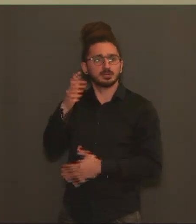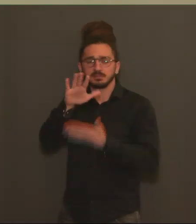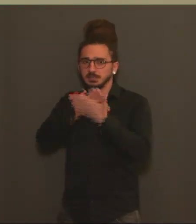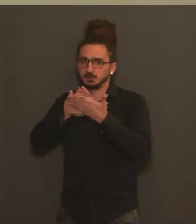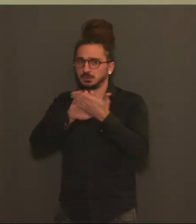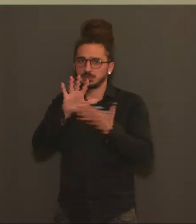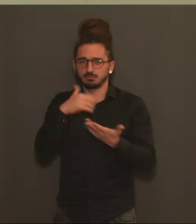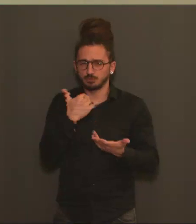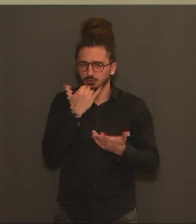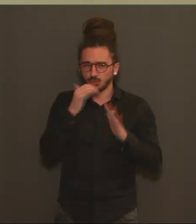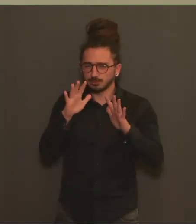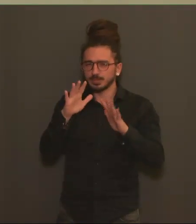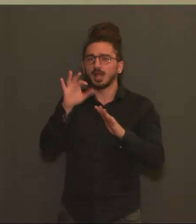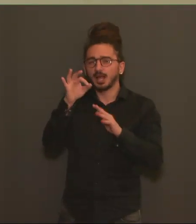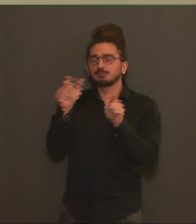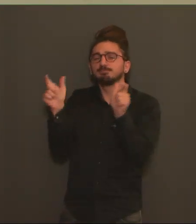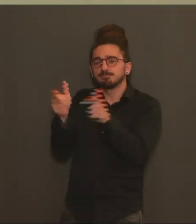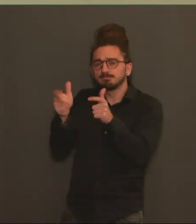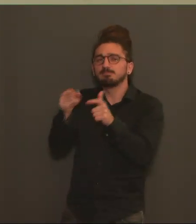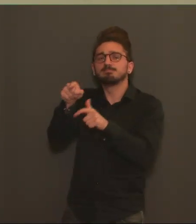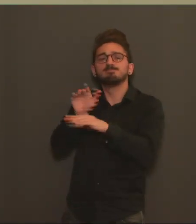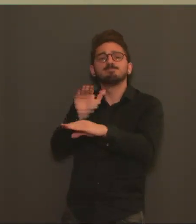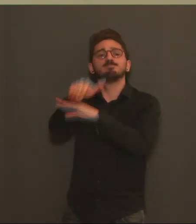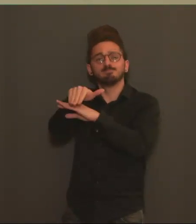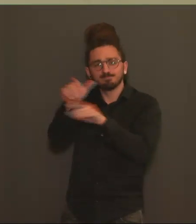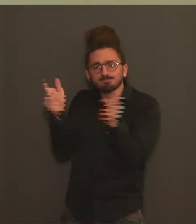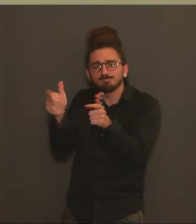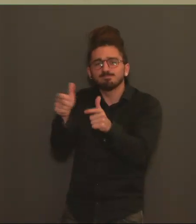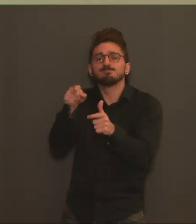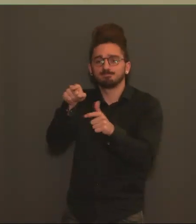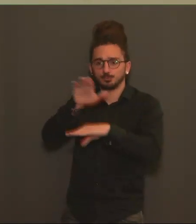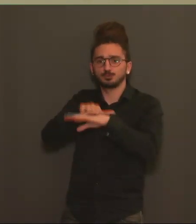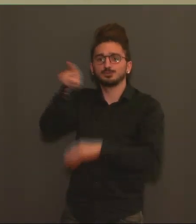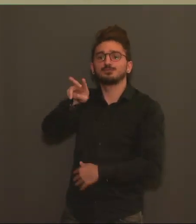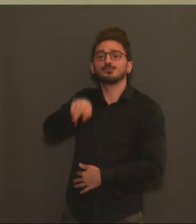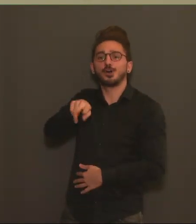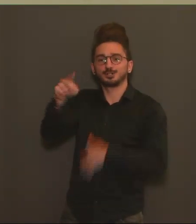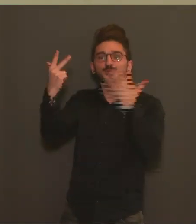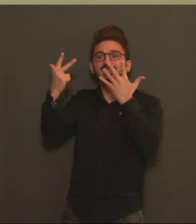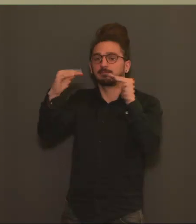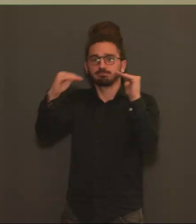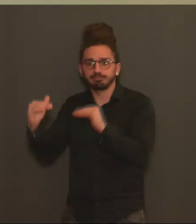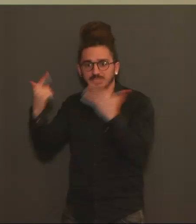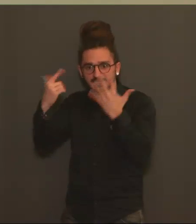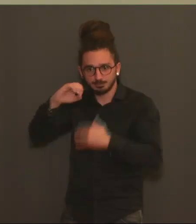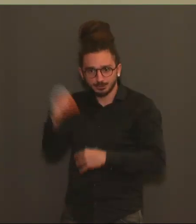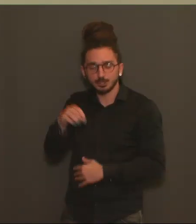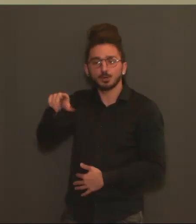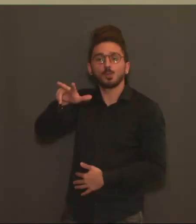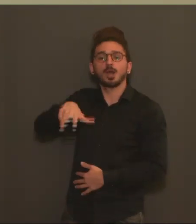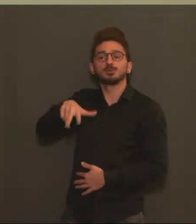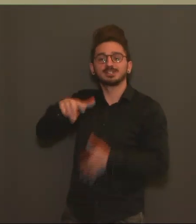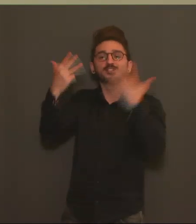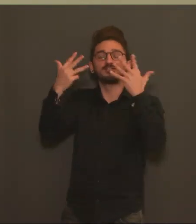on se rend compte qu'en Flandre, on est passé de 8 à 7%, en Wallonie de 9 à 6% et à Bruxelles de 11 à